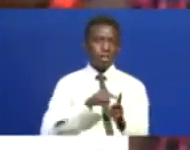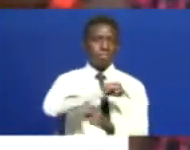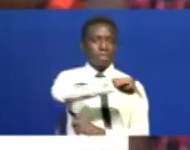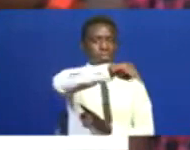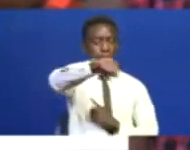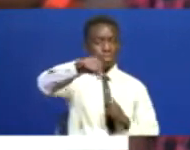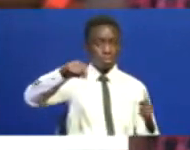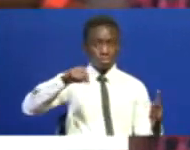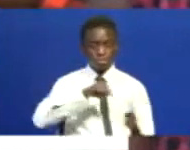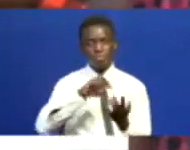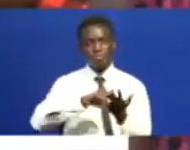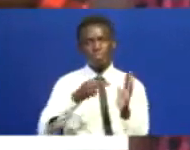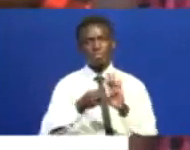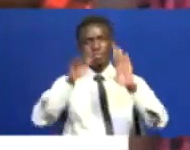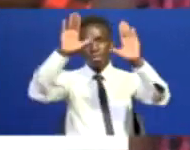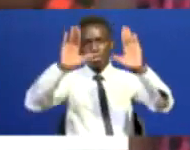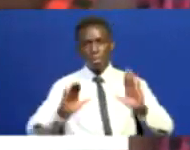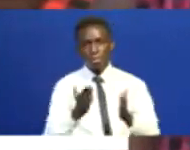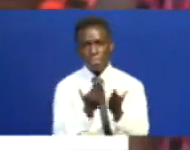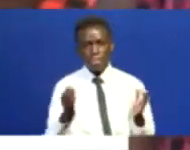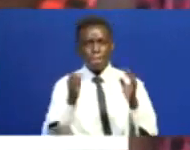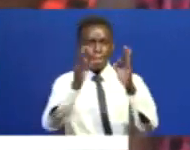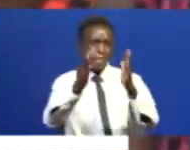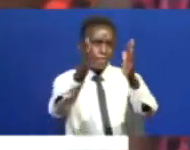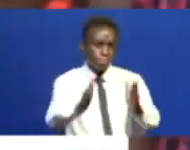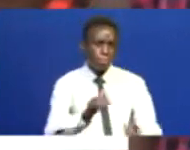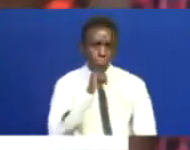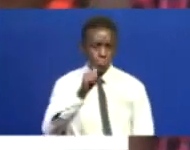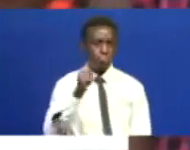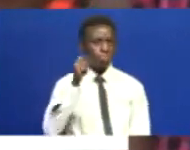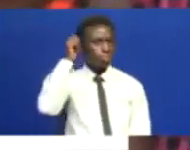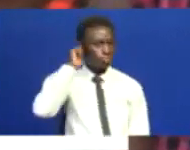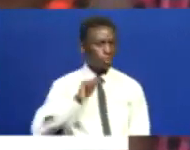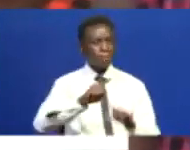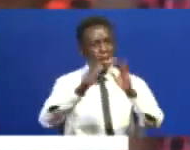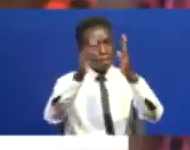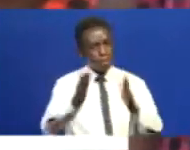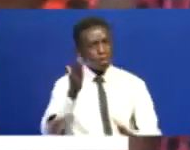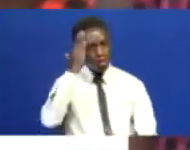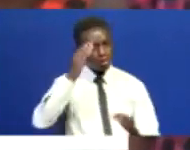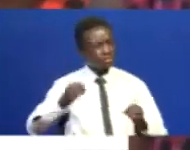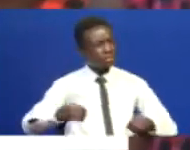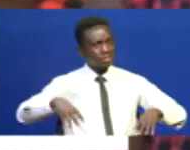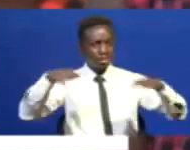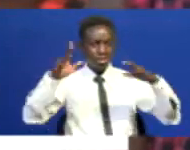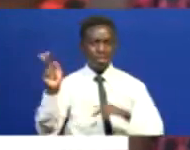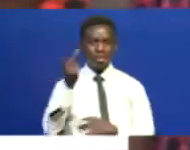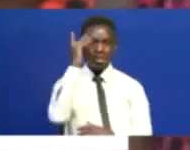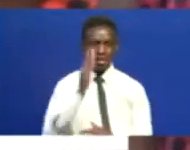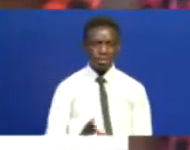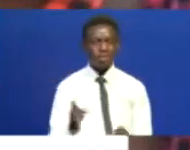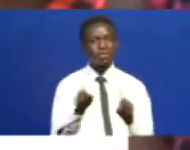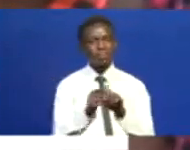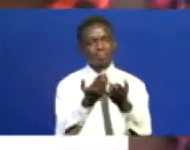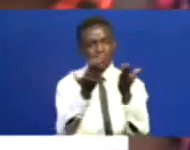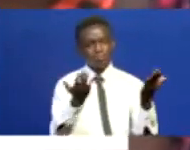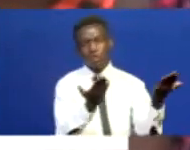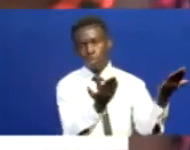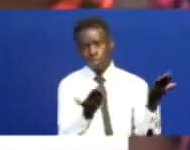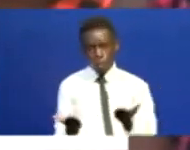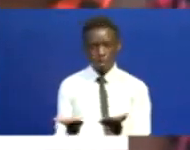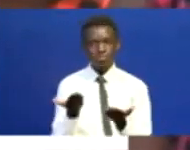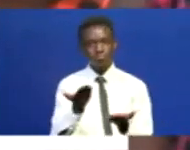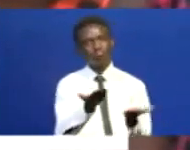muhimu. Hata kama wewe sio Masai lakini wewe ni Mkenya. Wewe ni tunataka kualika hapa.